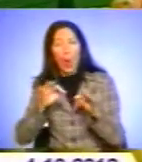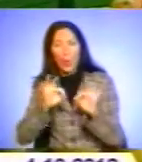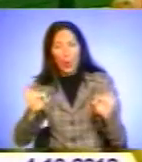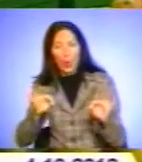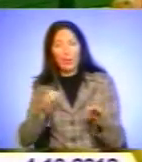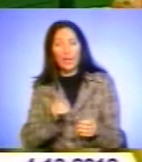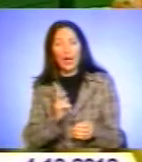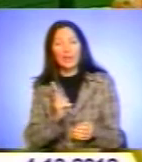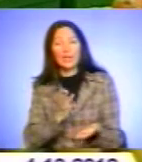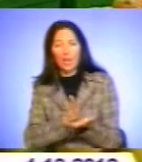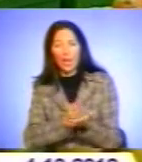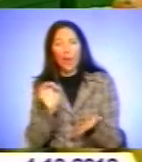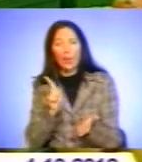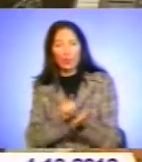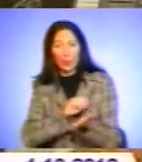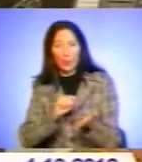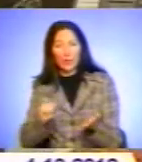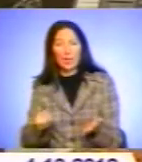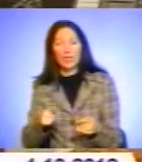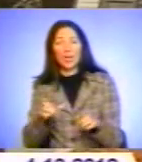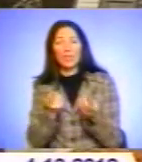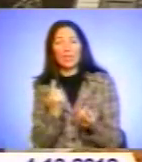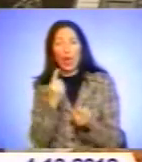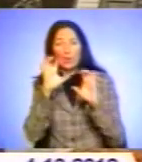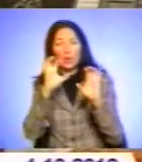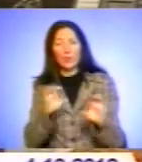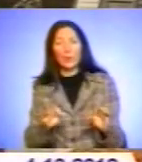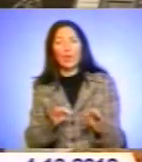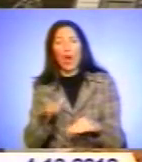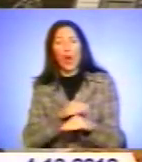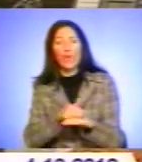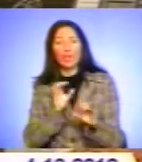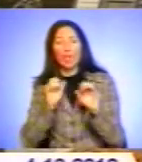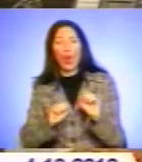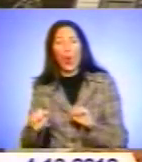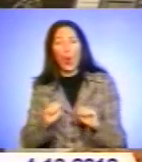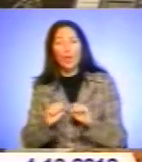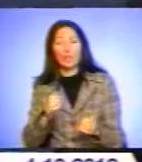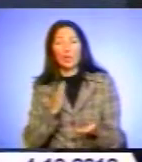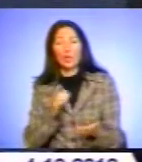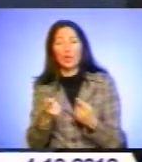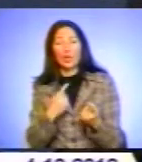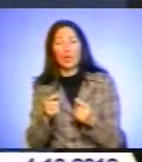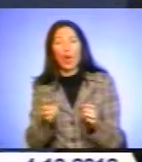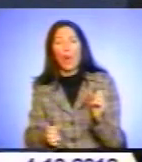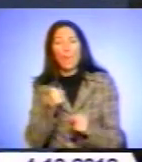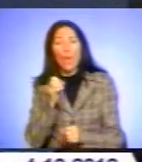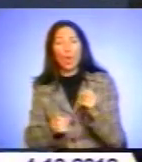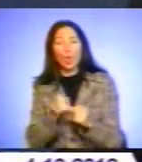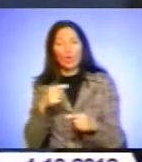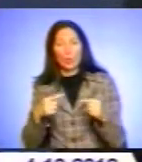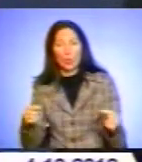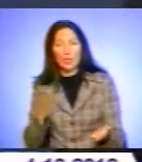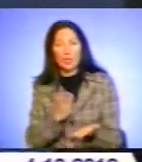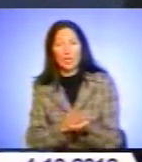наявні генно-модифіковані організми. Ще один законопроєкт, ухвалений урядом, стосується молочної продукції. Є урядовий